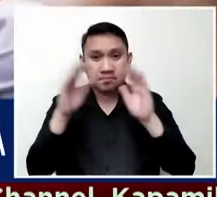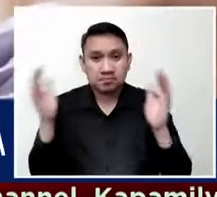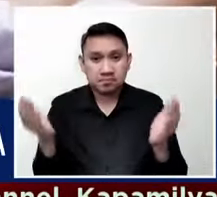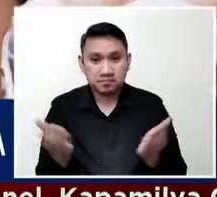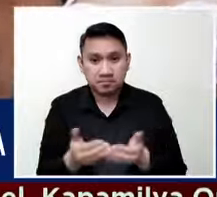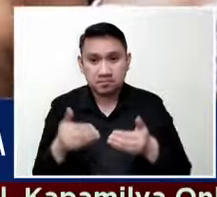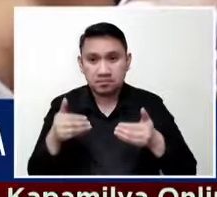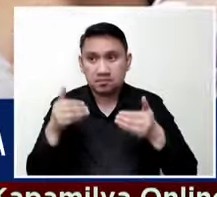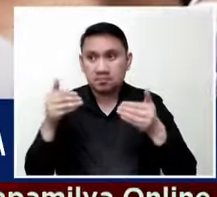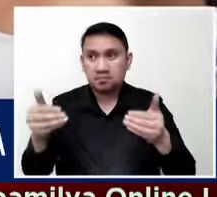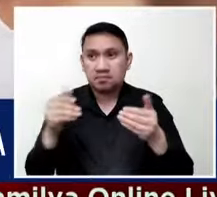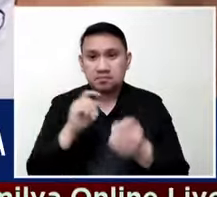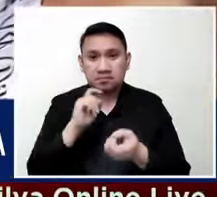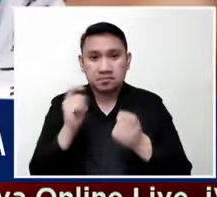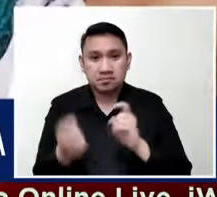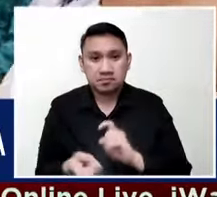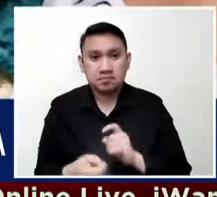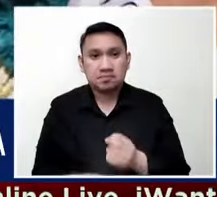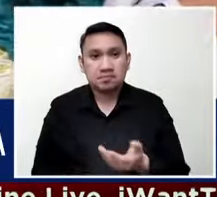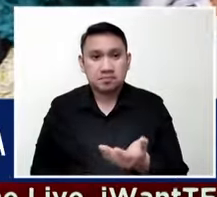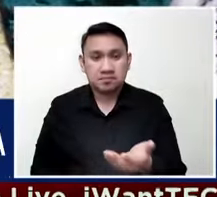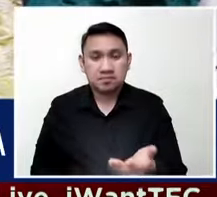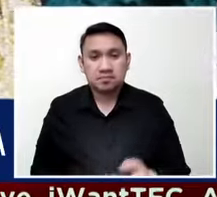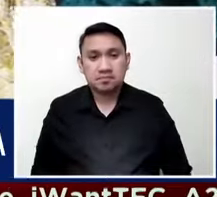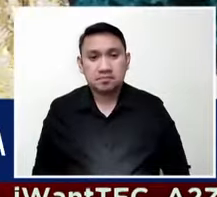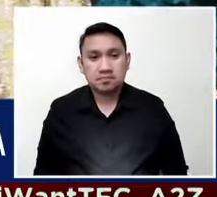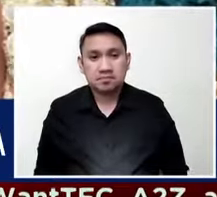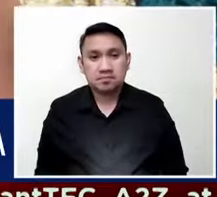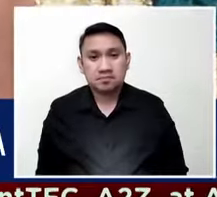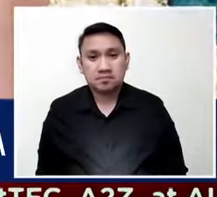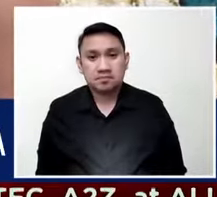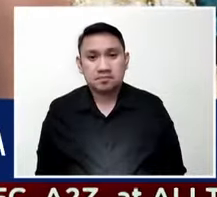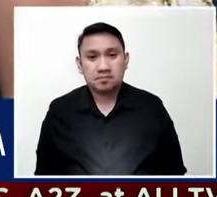pagbabago. Ana Cerezo, ABS-CBN News.